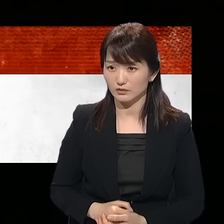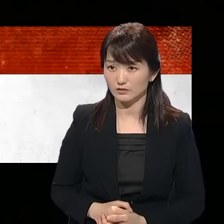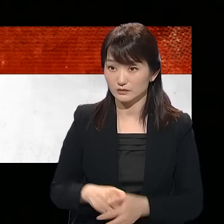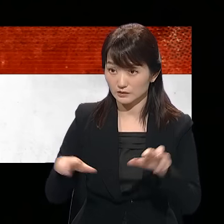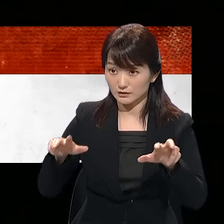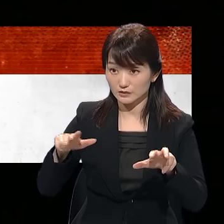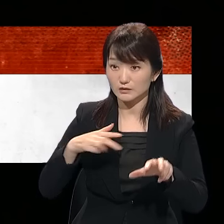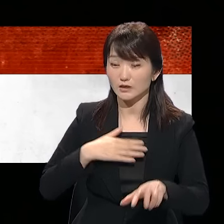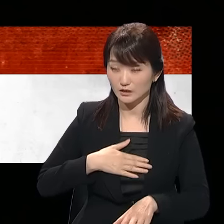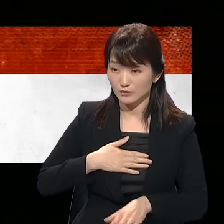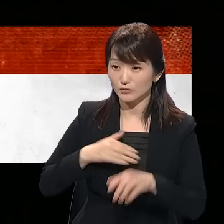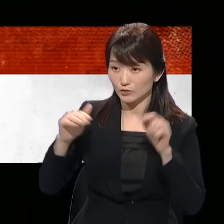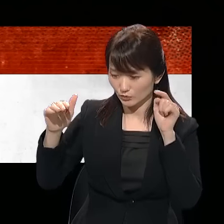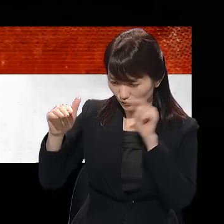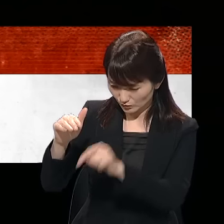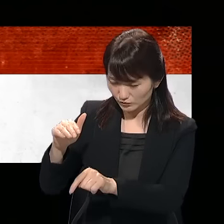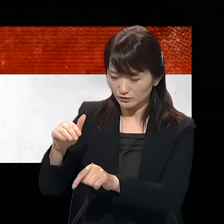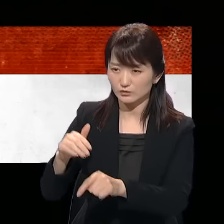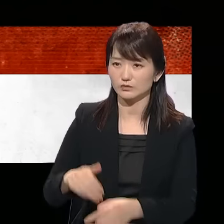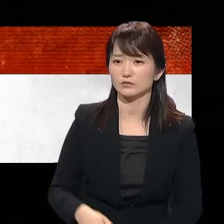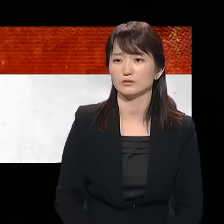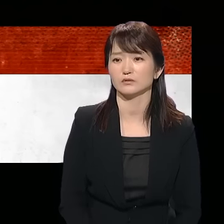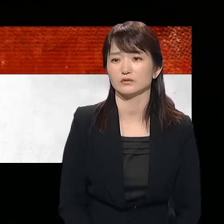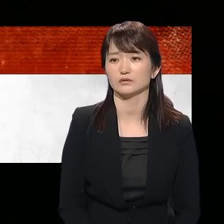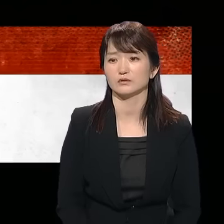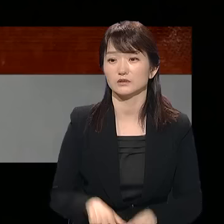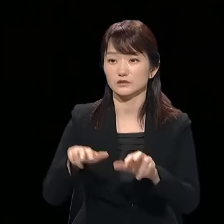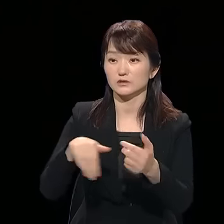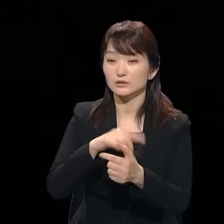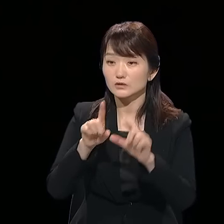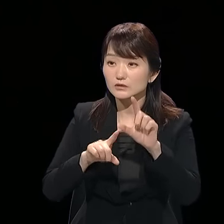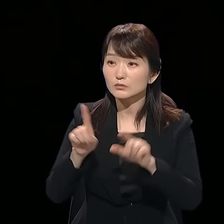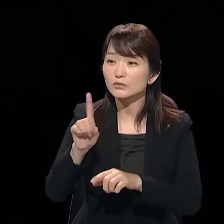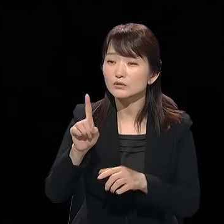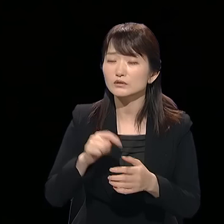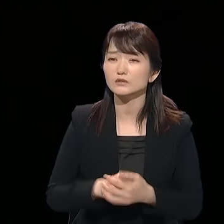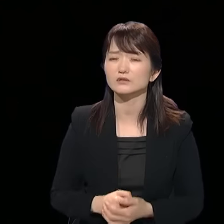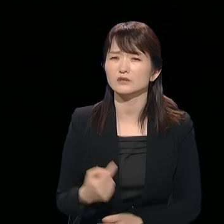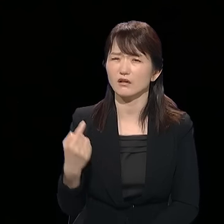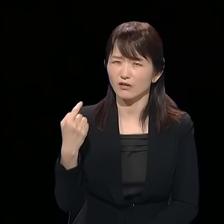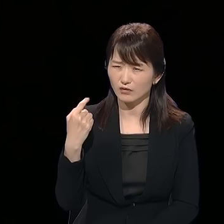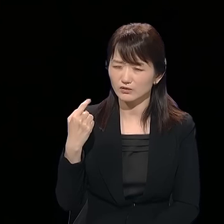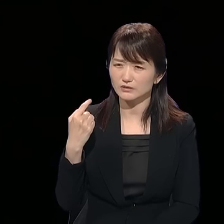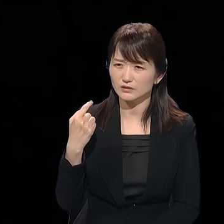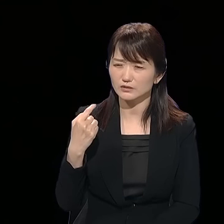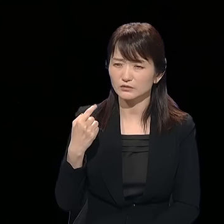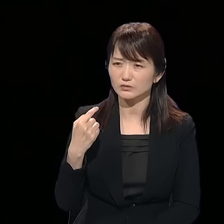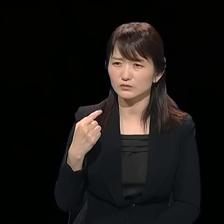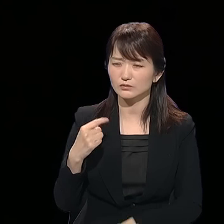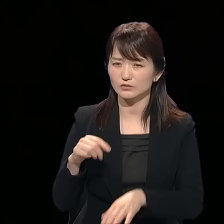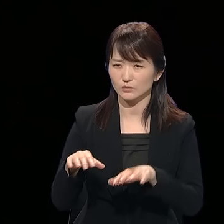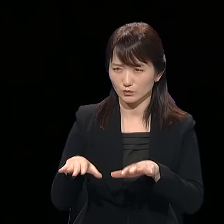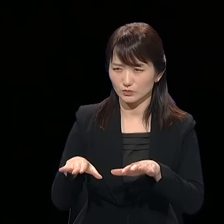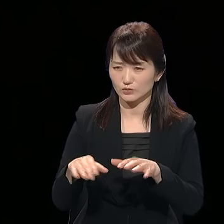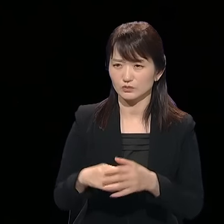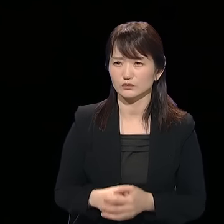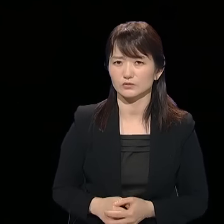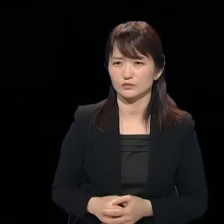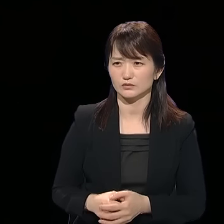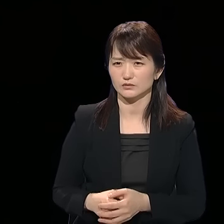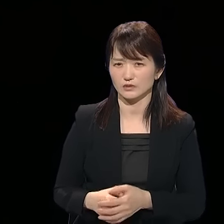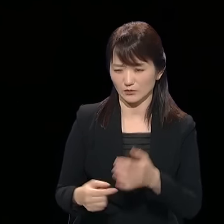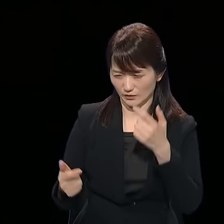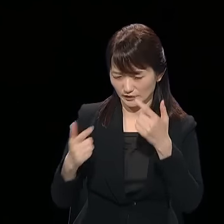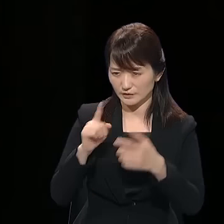그거 알아보러 온 거고요. 그리고 이런 상황에 대해서 어제도 확실하게 원래 이분들은 어쨌든